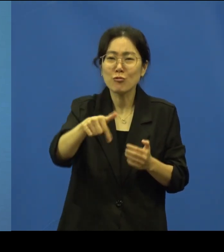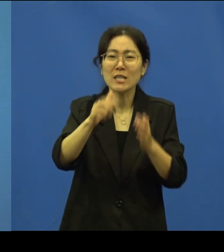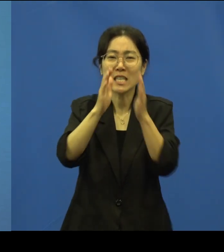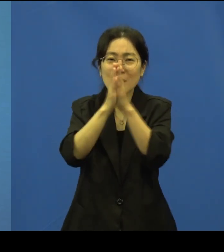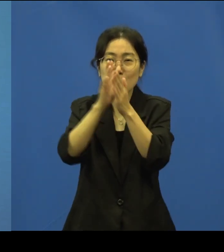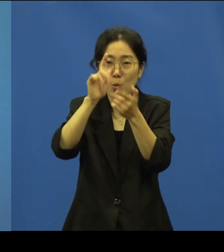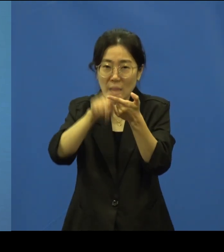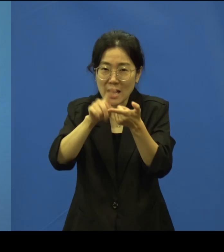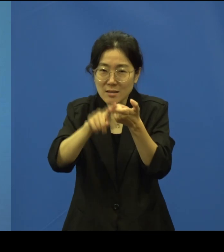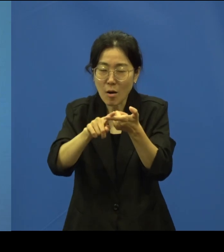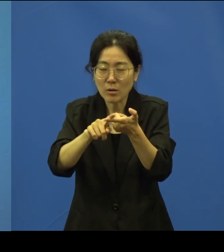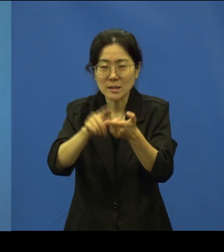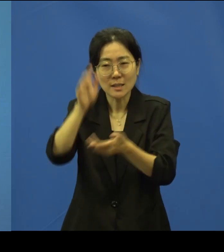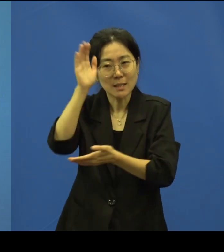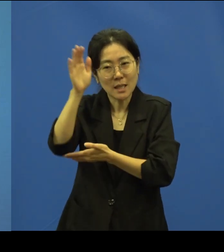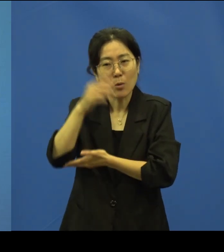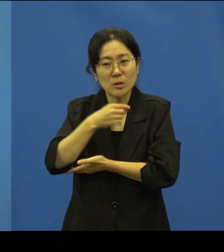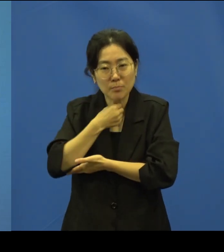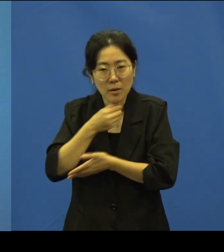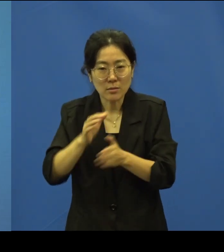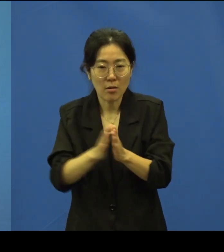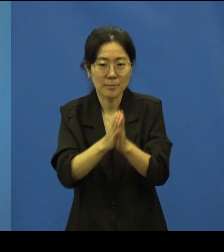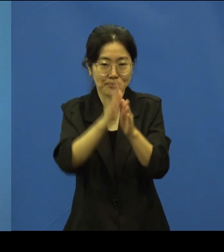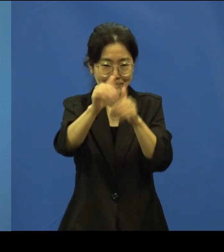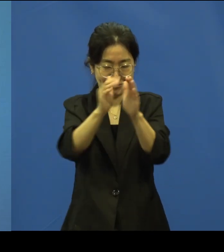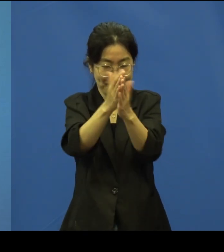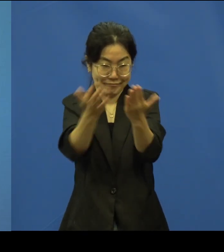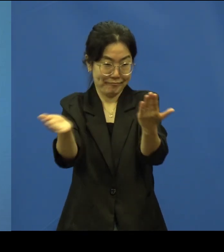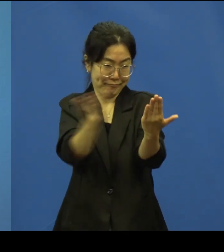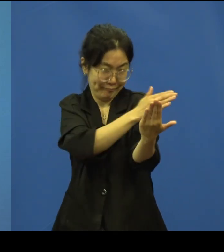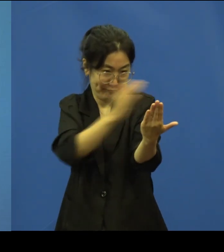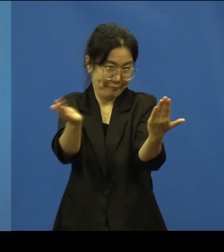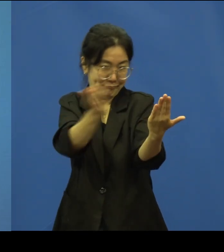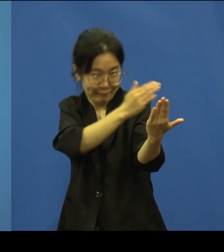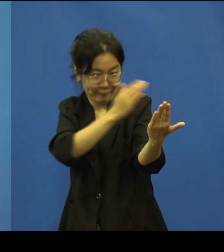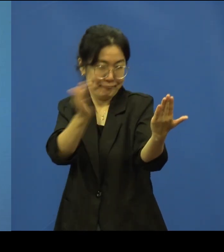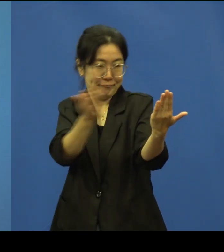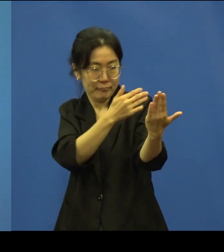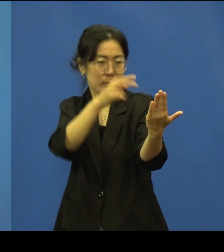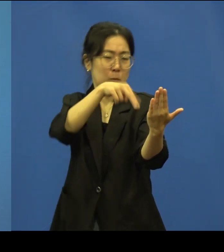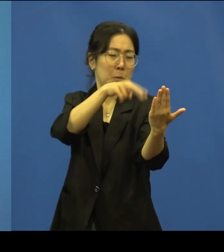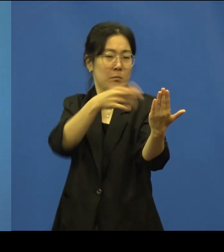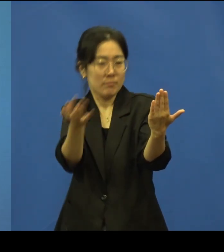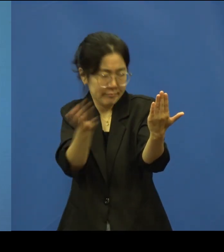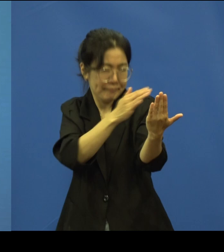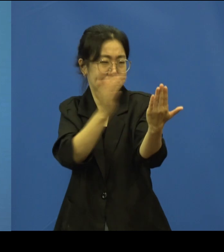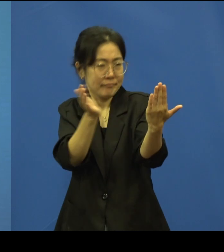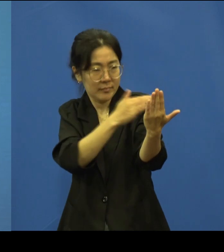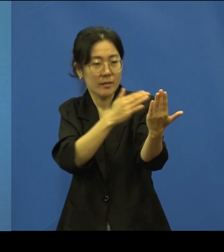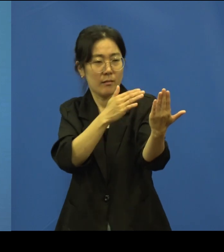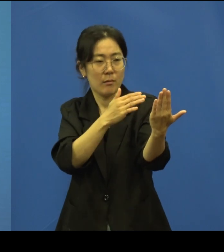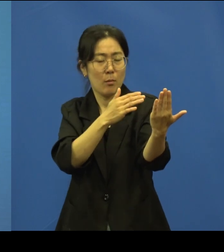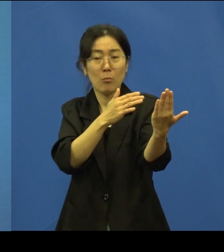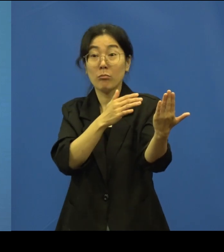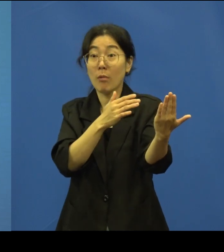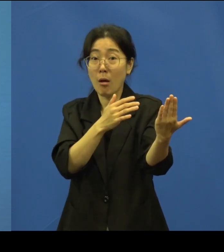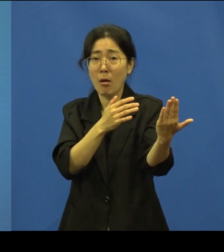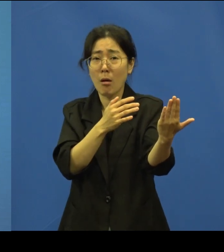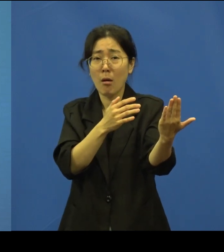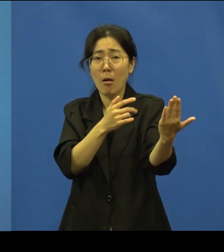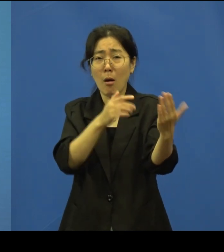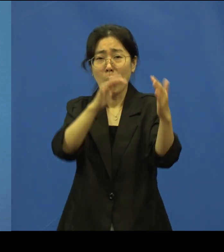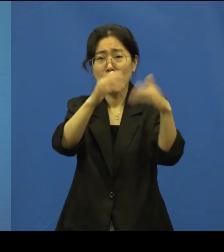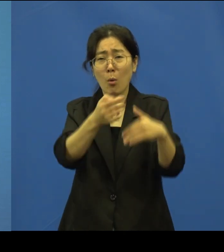대해서 큰 조사를 했어요. 물론 성경에는 잠잠히 참아 기다려라, 또